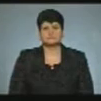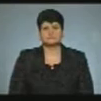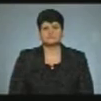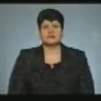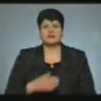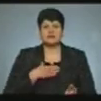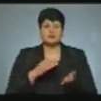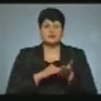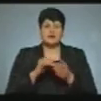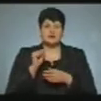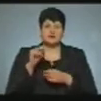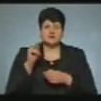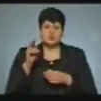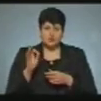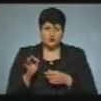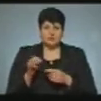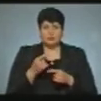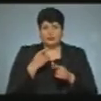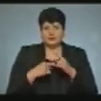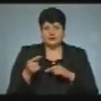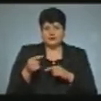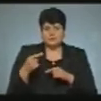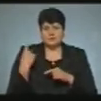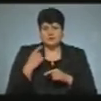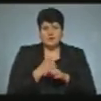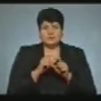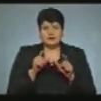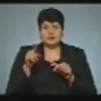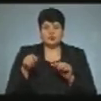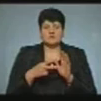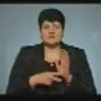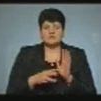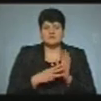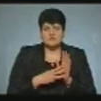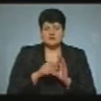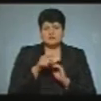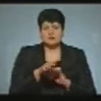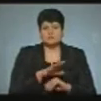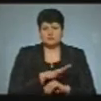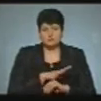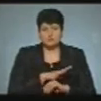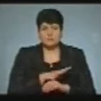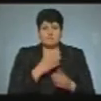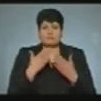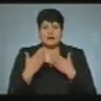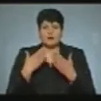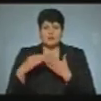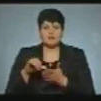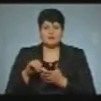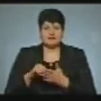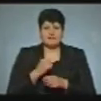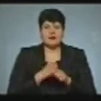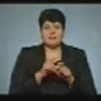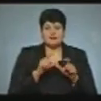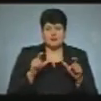Наша журналістка Анастасія Жичко щойно повернулася з Тернопільської обласної аптеки номер 78. Там відбувалися переговори представників аптеки